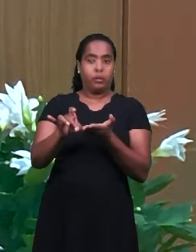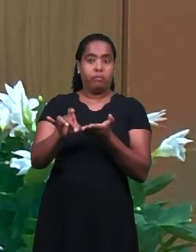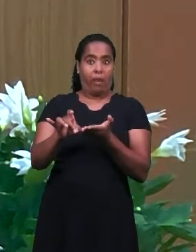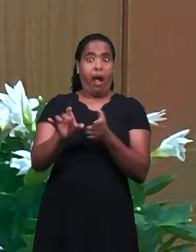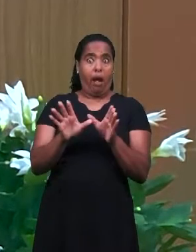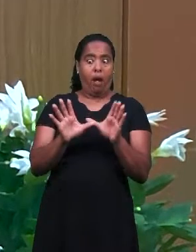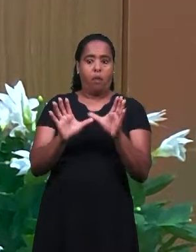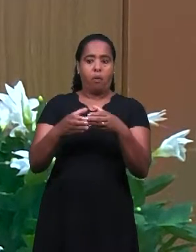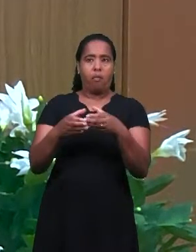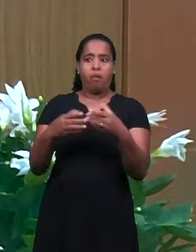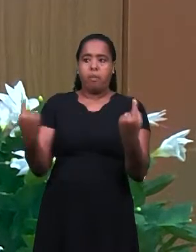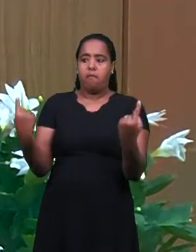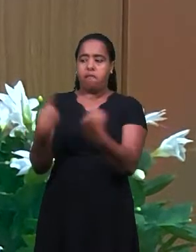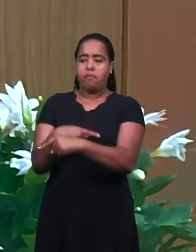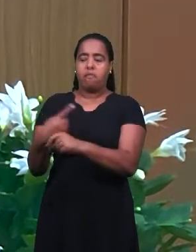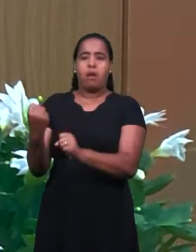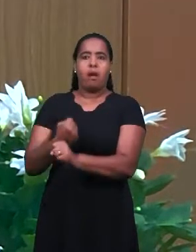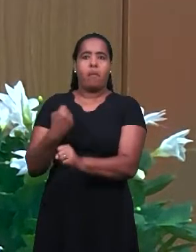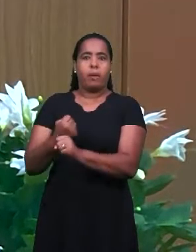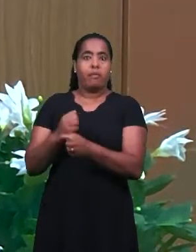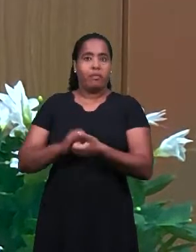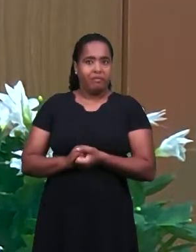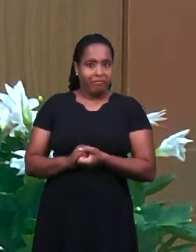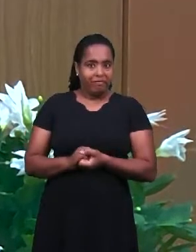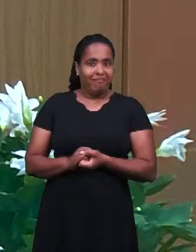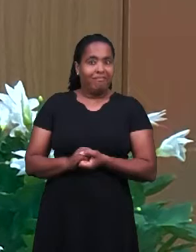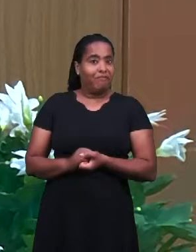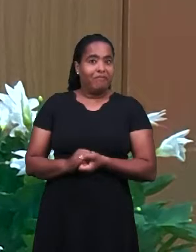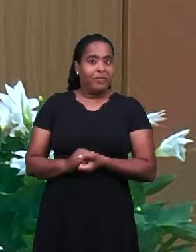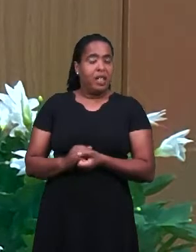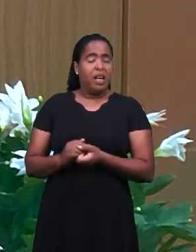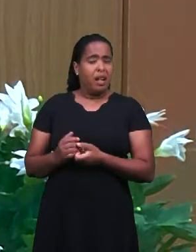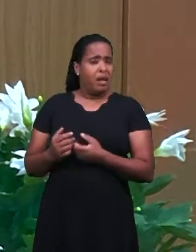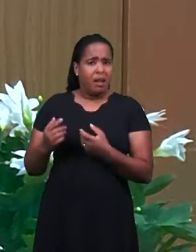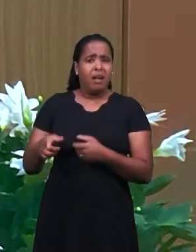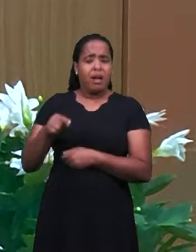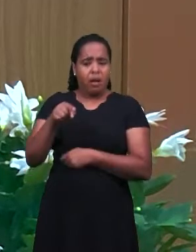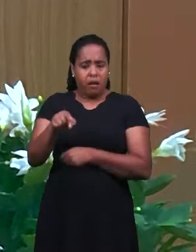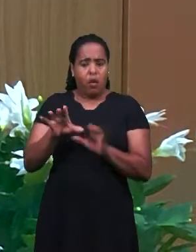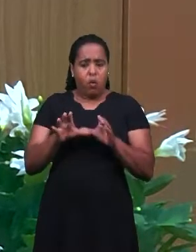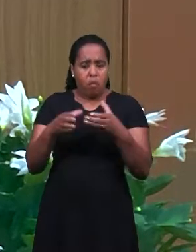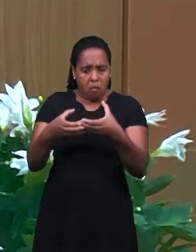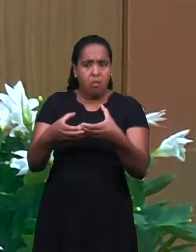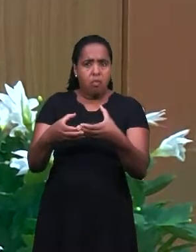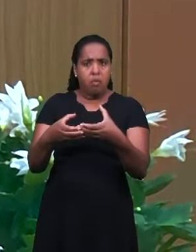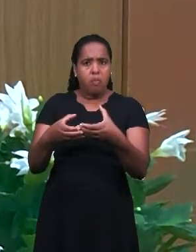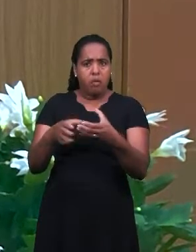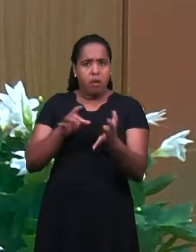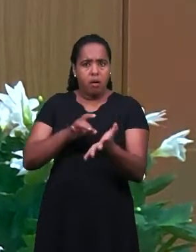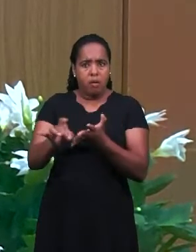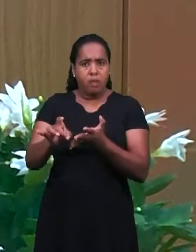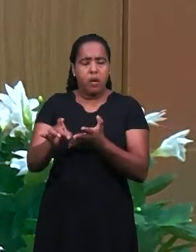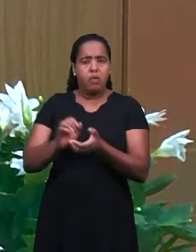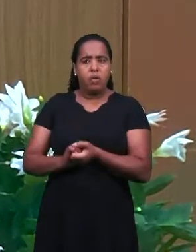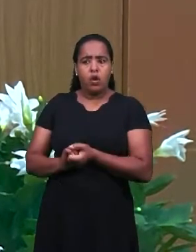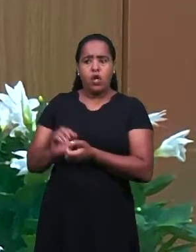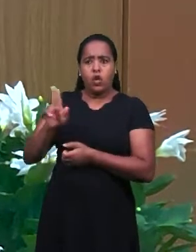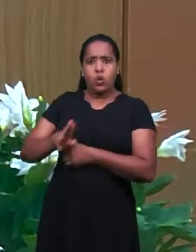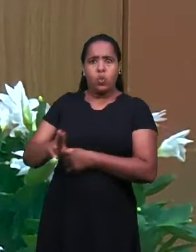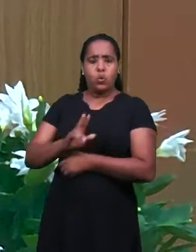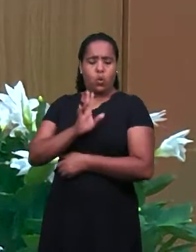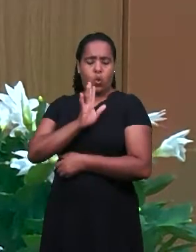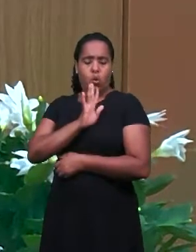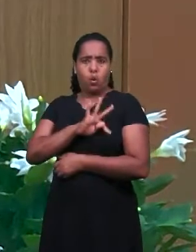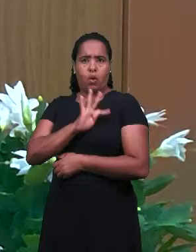которые противостояли работе Божьей. Как раз-таки с ними он и связался.